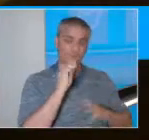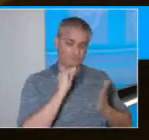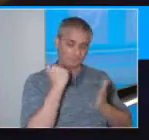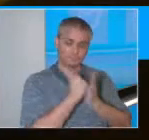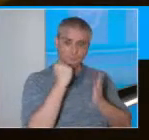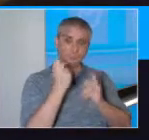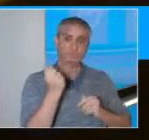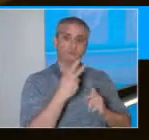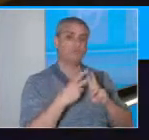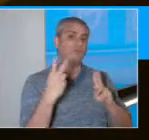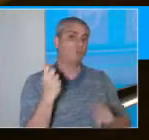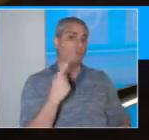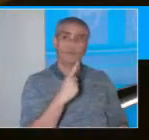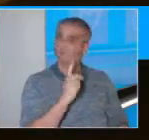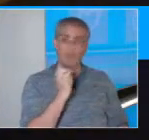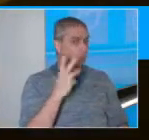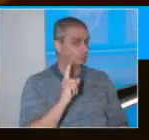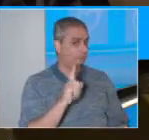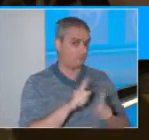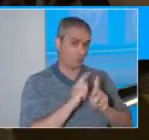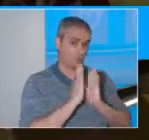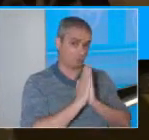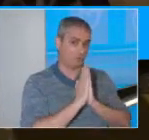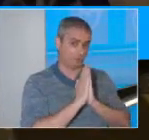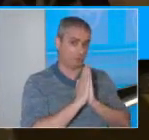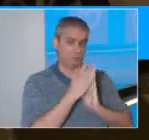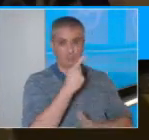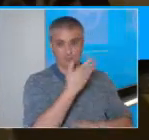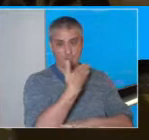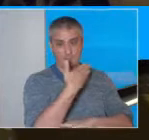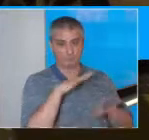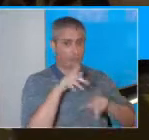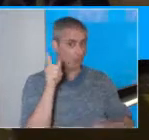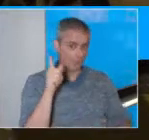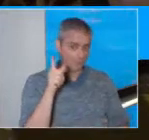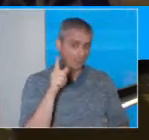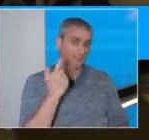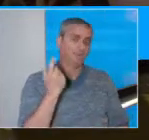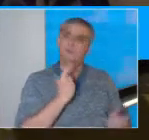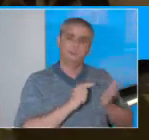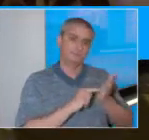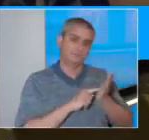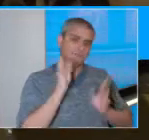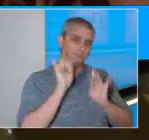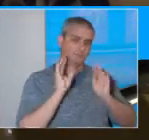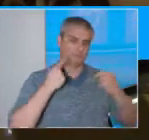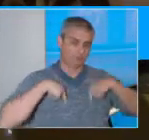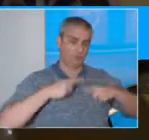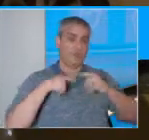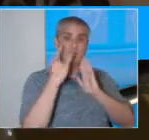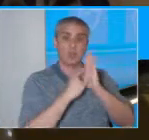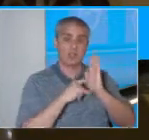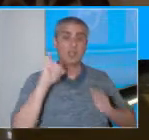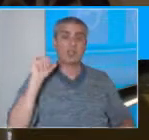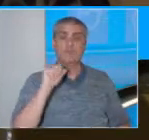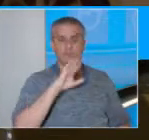התקנות לשבוע בלבד, לא לשבועיים כפי שביקשה הממשלה. הסיבה לכך היא ההתנגדות שיושב ראש ועדת החוקה יעקב